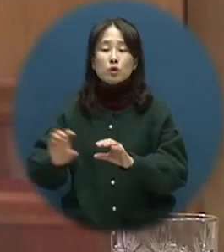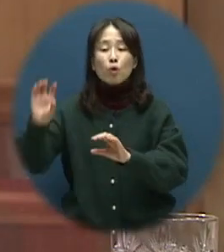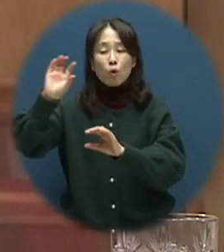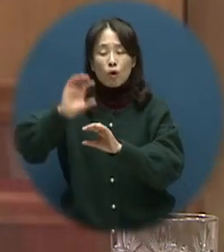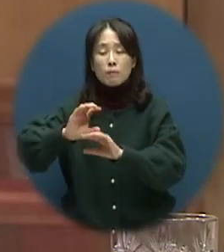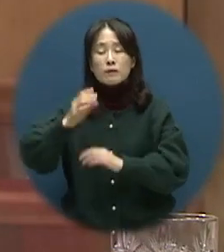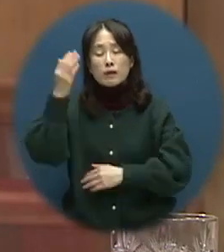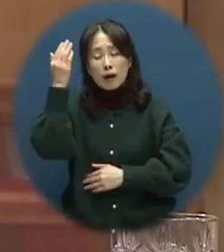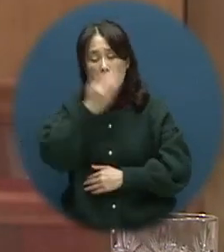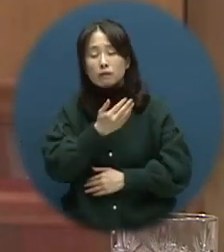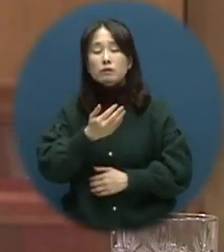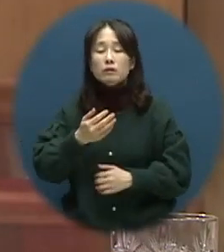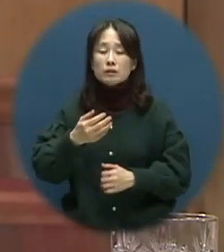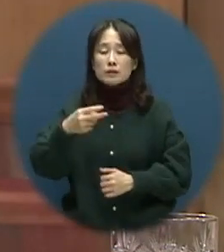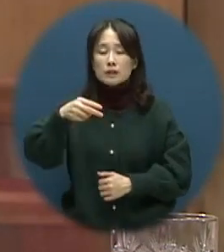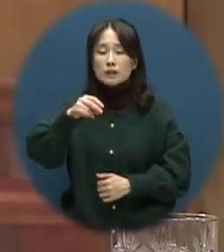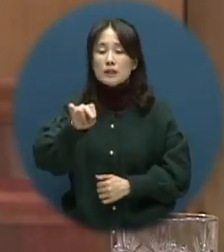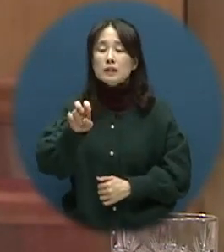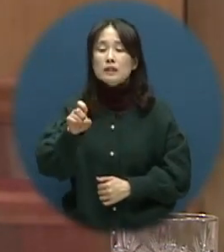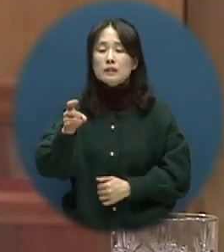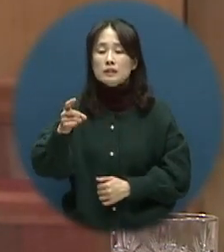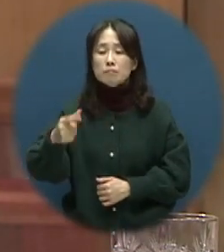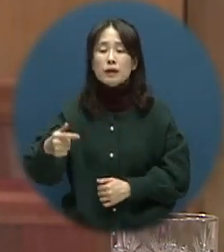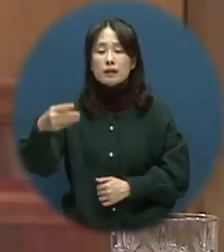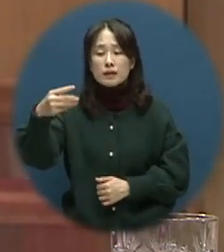300만 원 시멘트 값 내가 드릴 테니